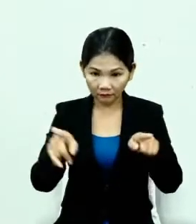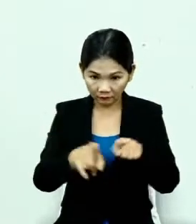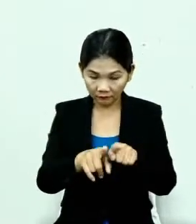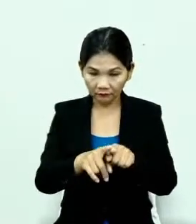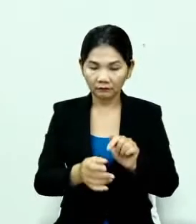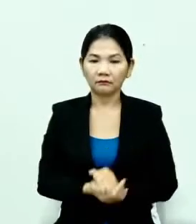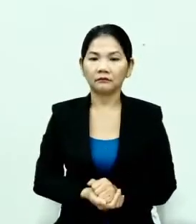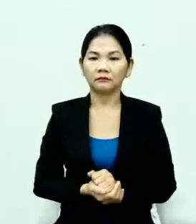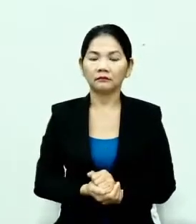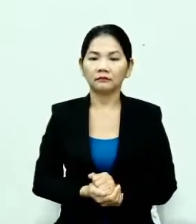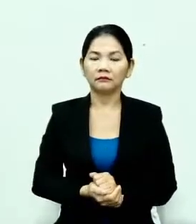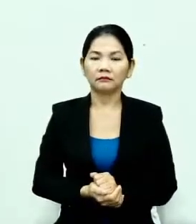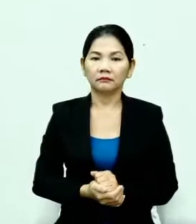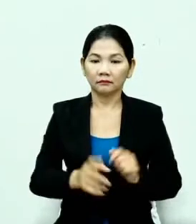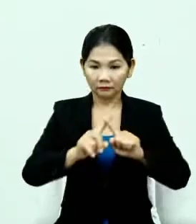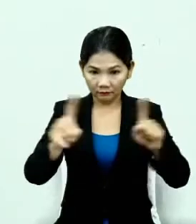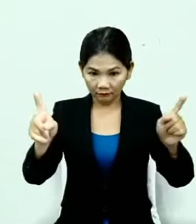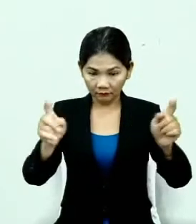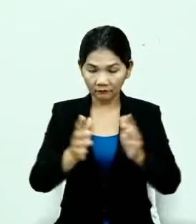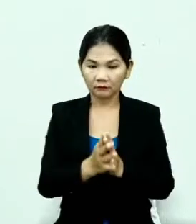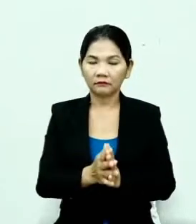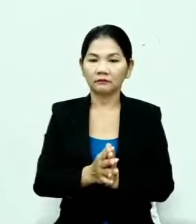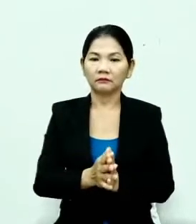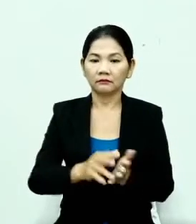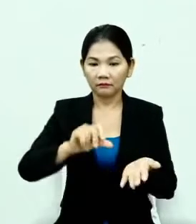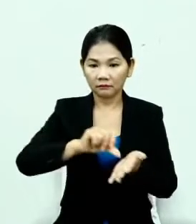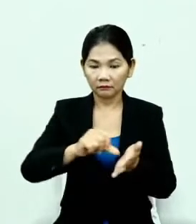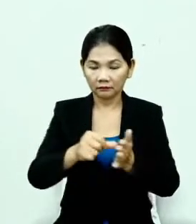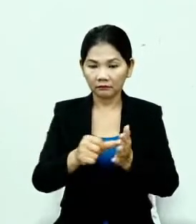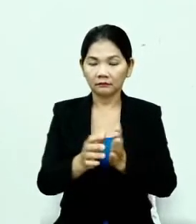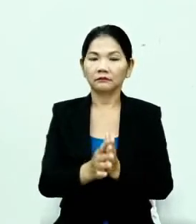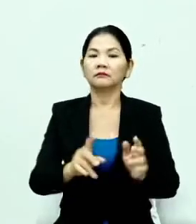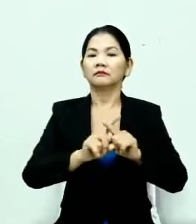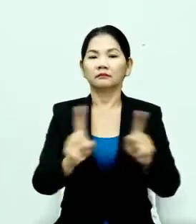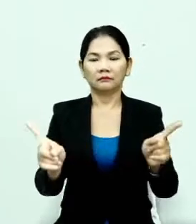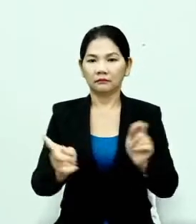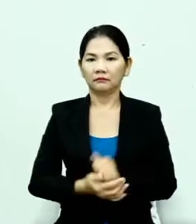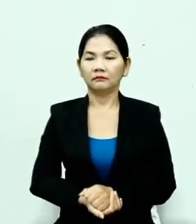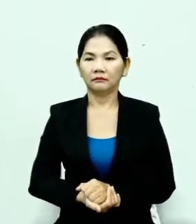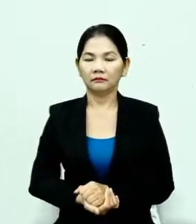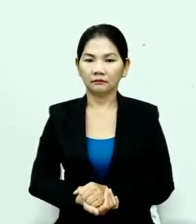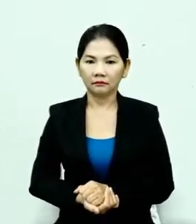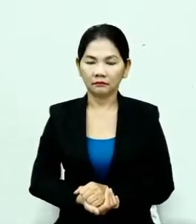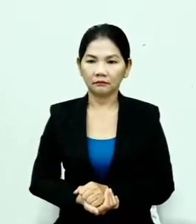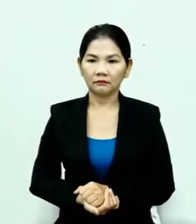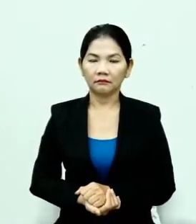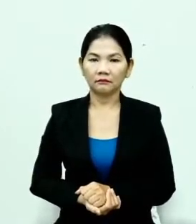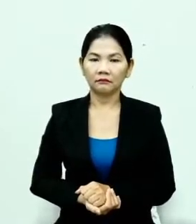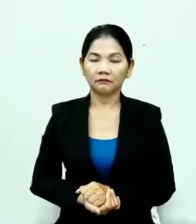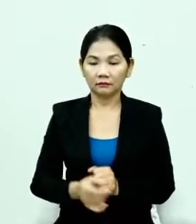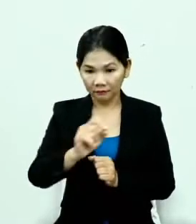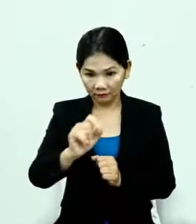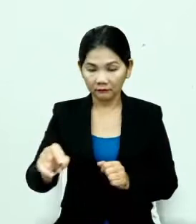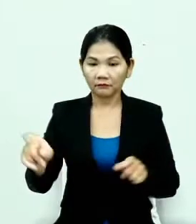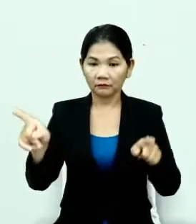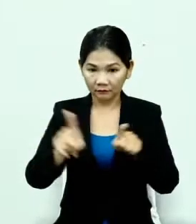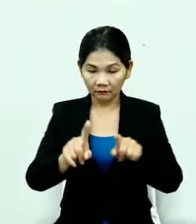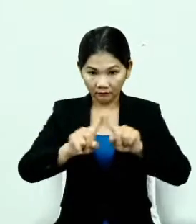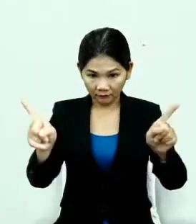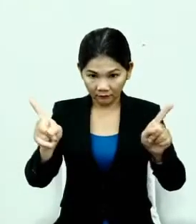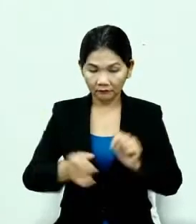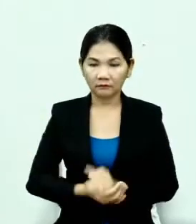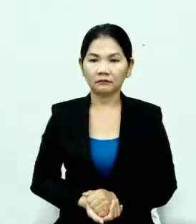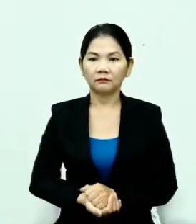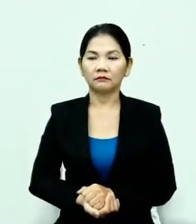đôi khnì cha phần tay nạ pía được có át này nè pía mình đôi khnì tì mình này con cha ca sọ sẽ có mình đôi khnì